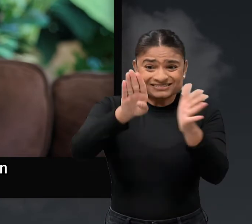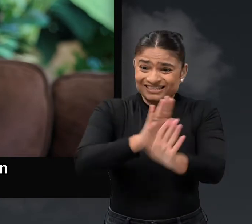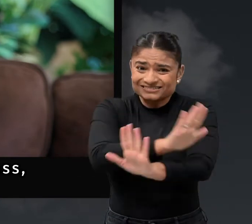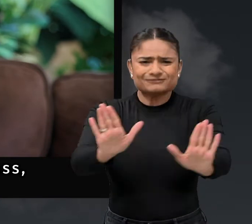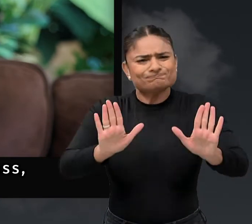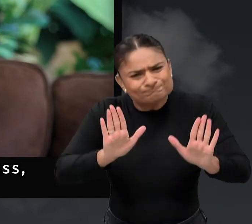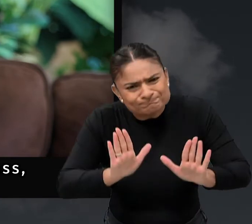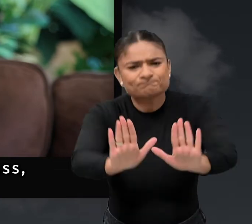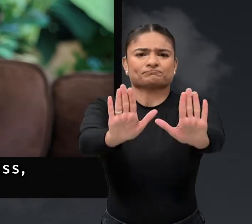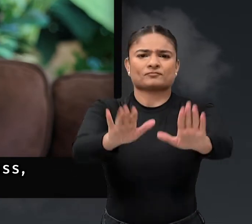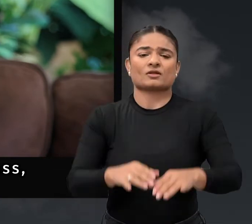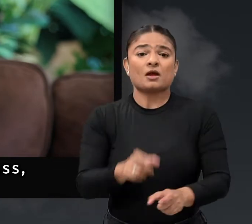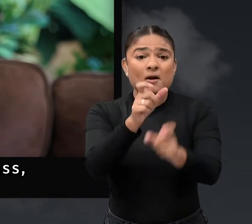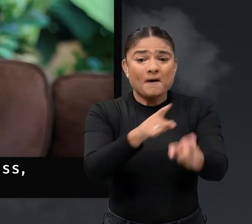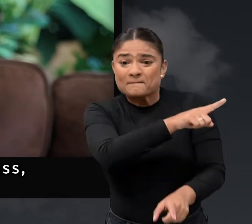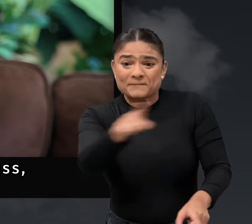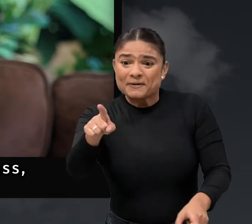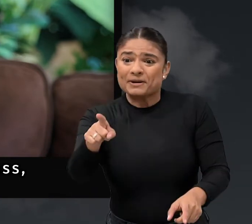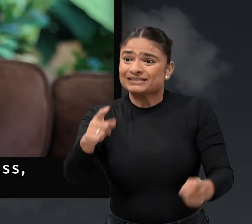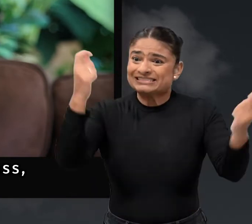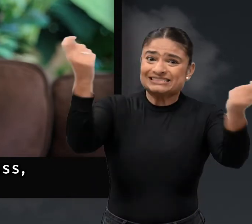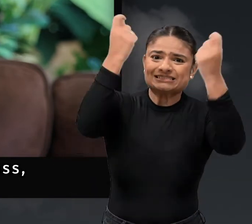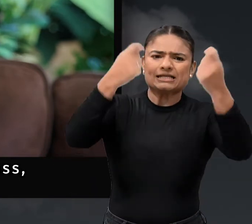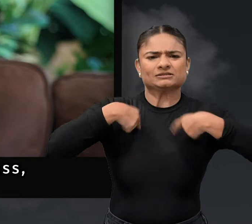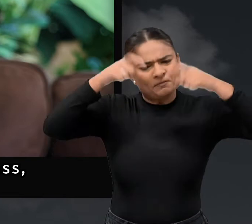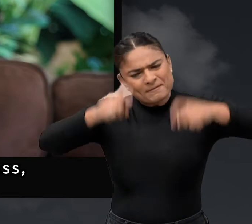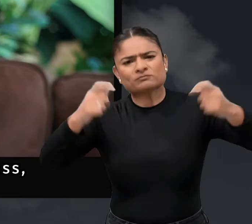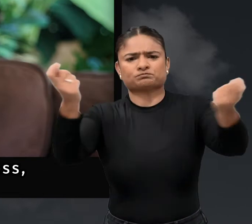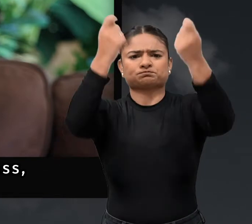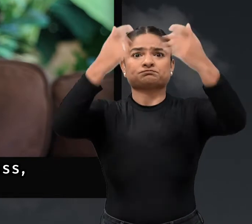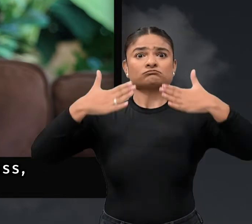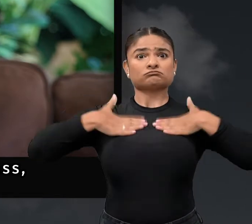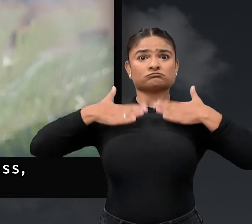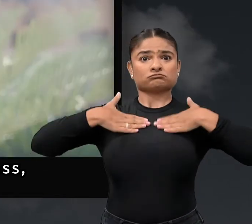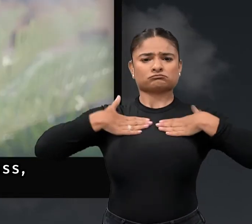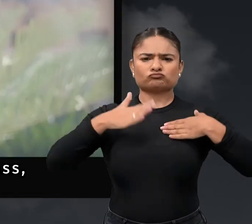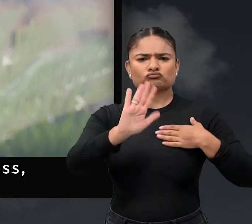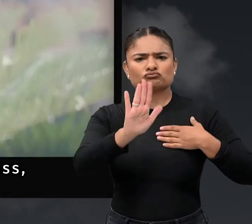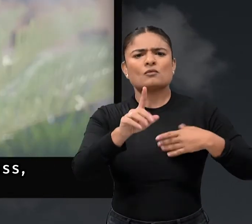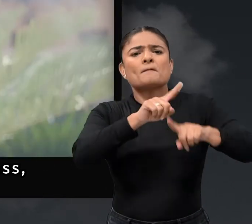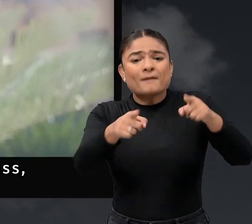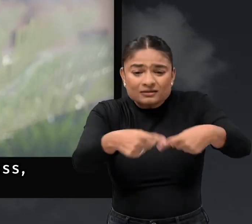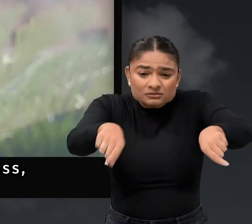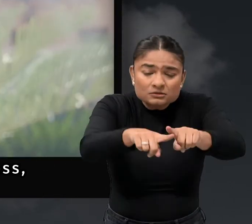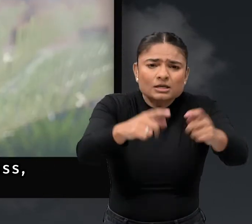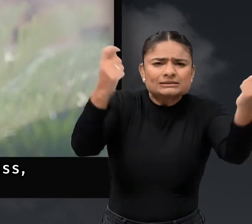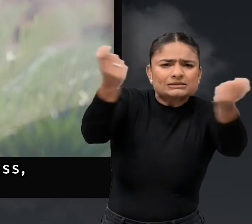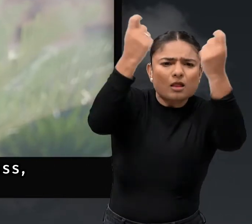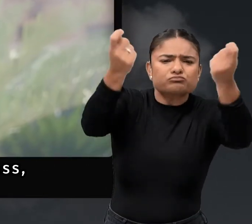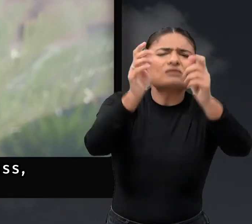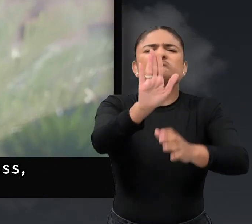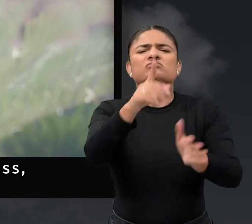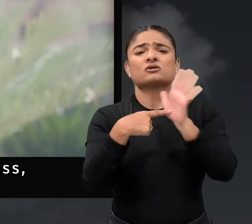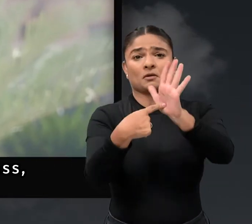ai le motho ha o keteka katleho ya motho e mong ke bua ka nna mona na